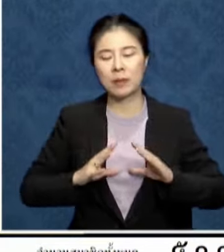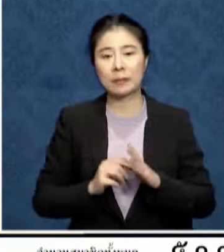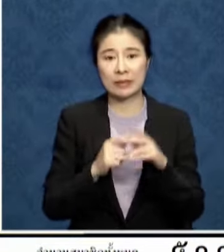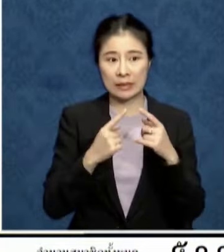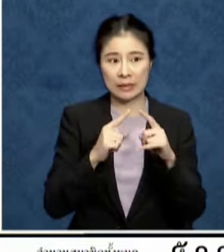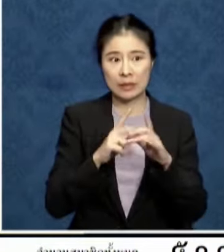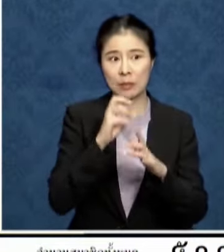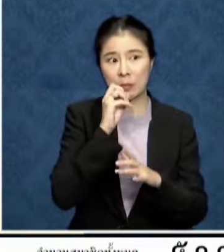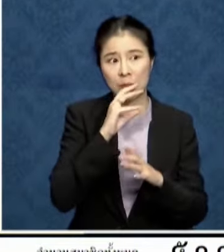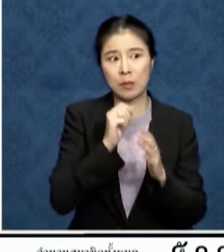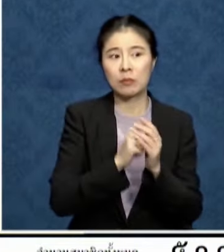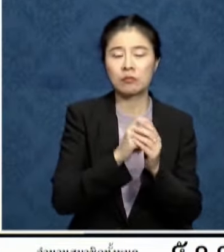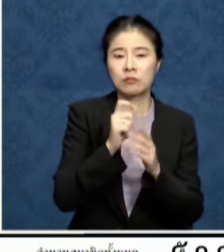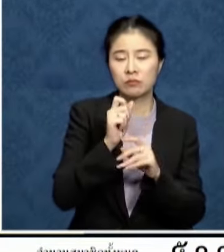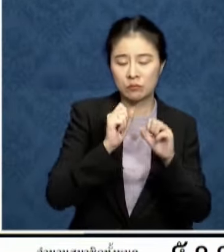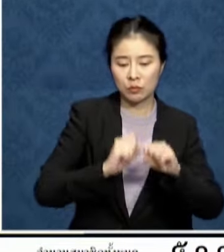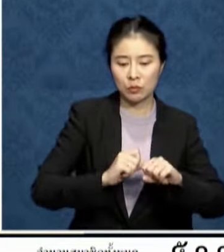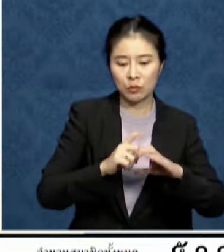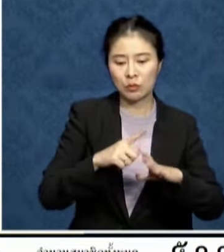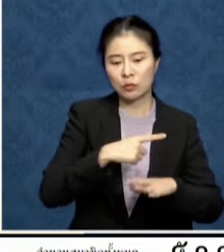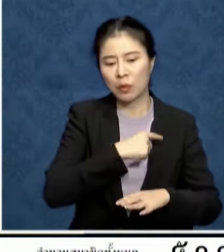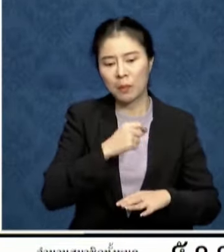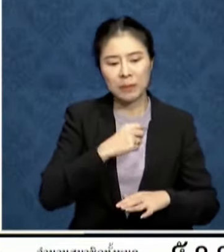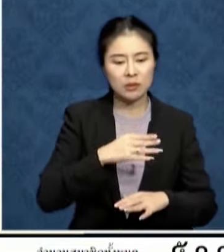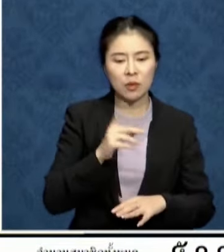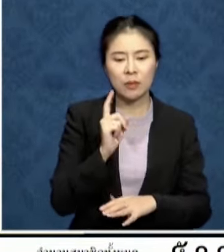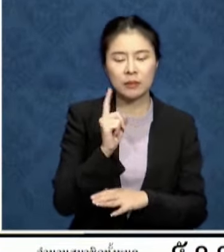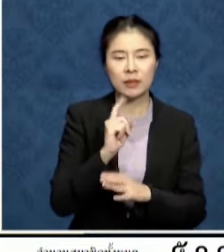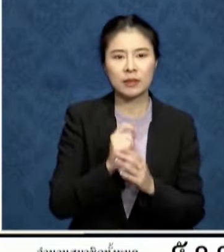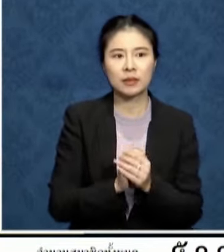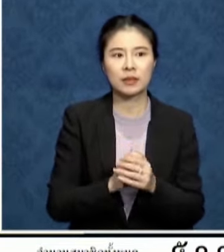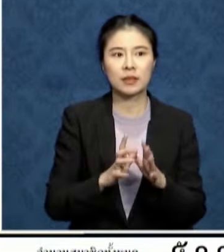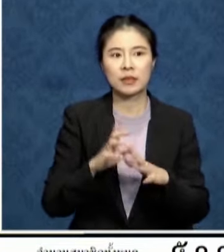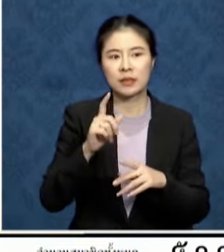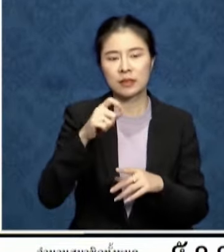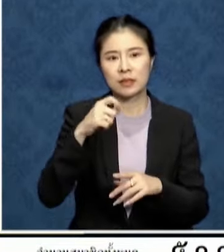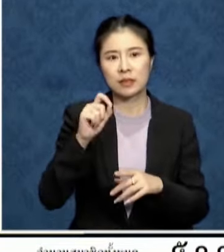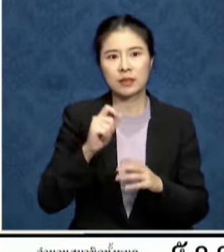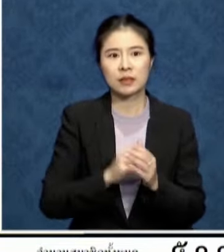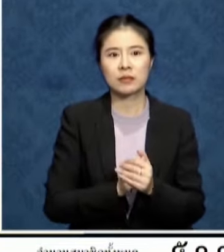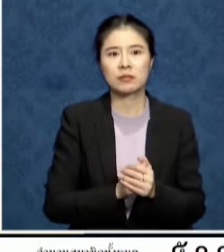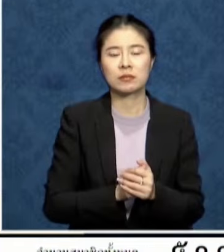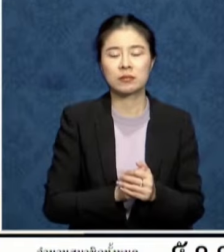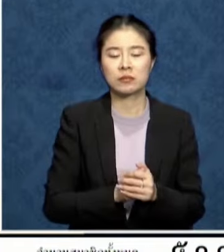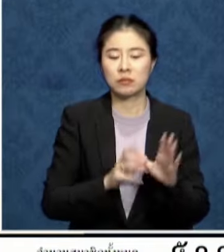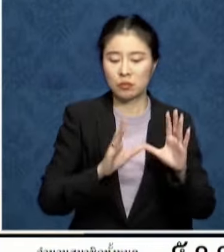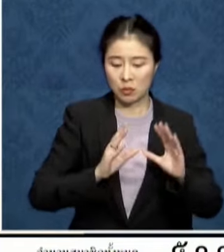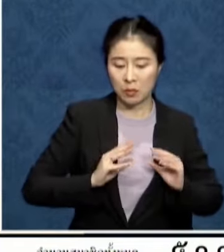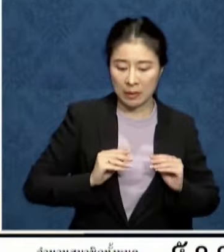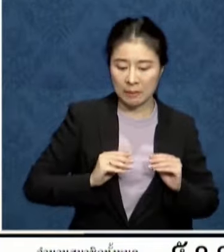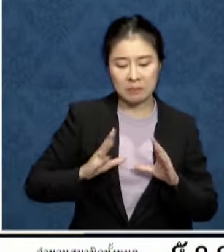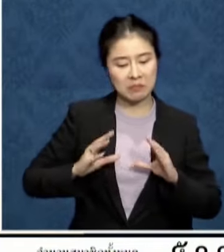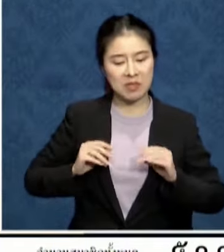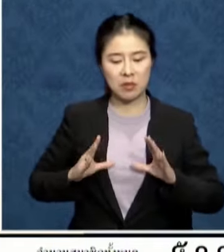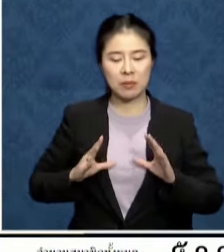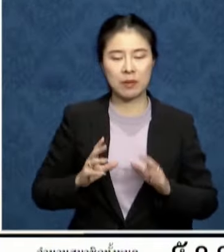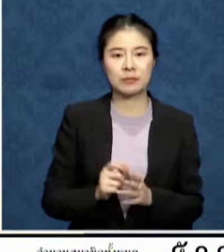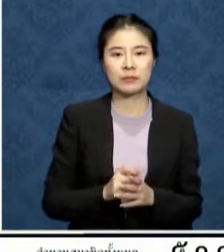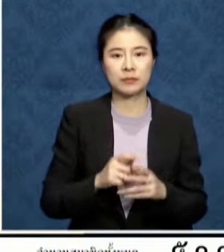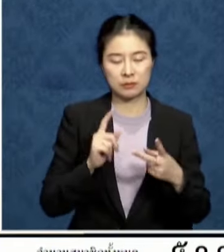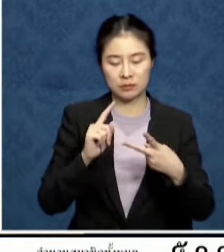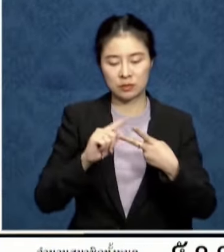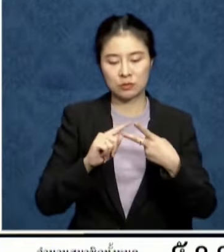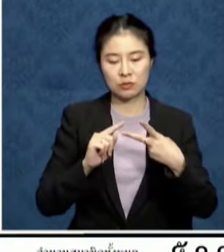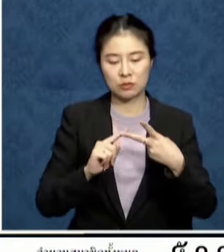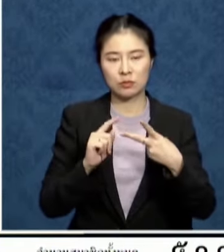คยนะครับกับการจัดประชามติที่มีคำถามในลักษณะที่มีคำตอบแค่2ตัวเลือกก็คือ yes เห็นด้วยกับ no ไม่เห็นด้วยนะครับซึ่งกรอ